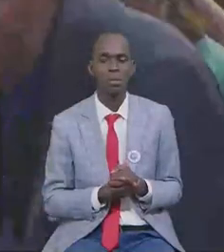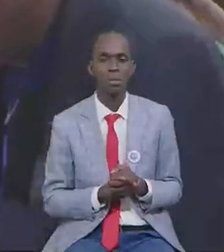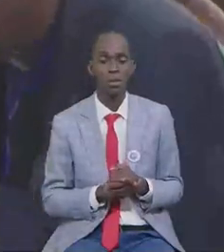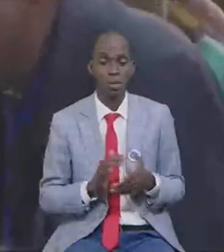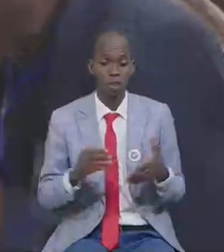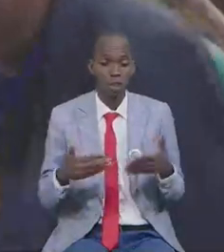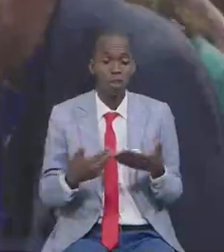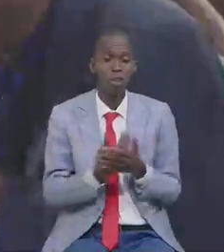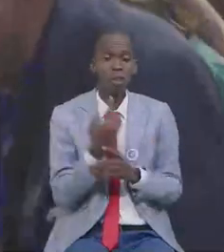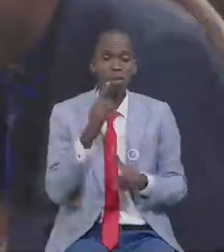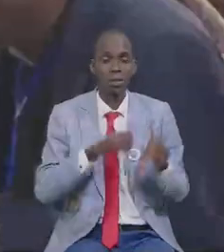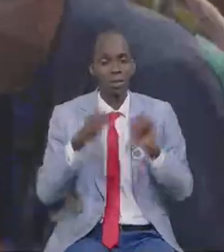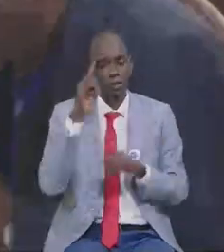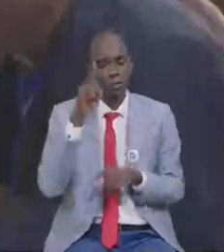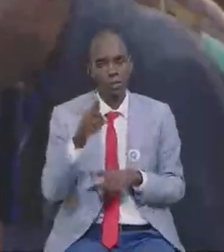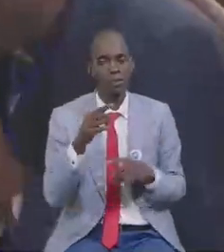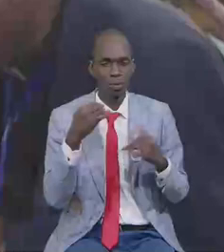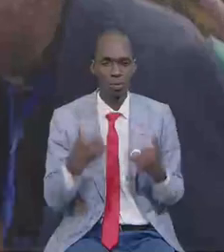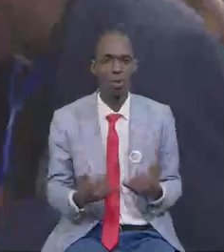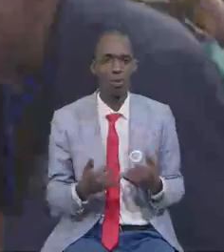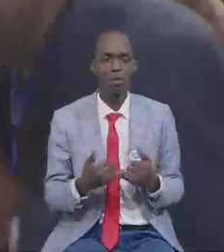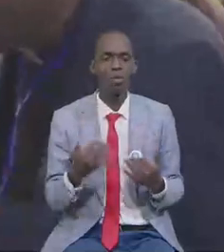De nouveaux chants. Je peux.